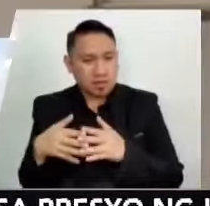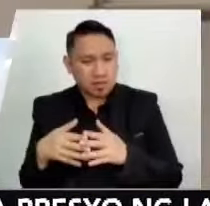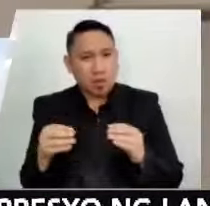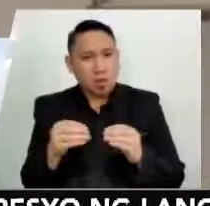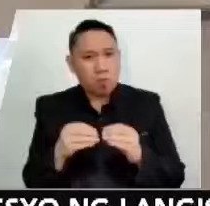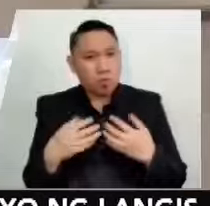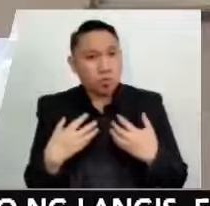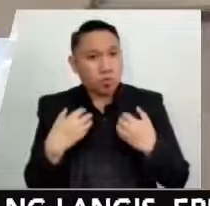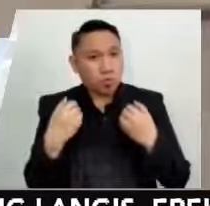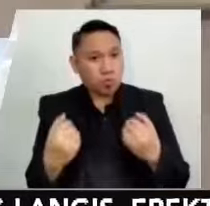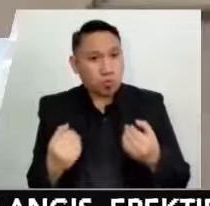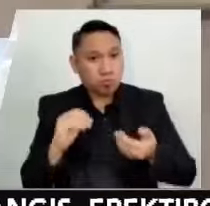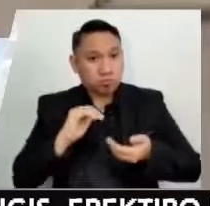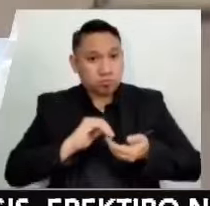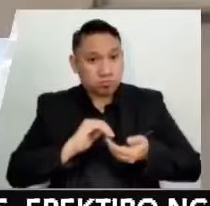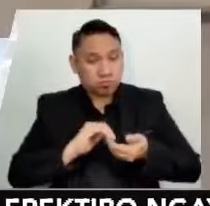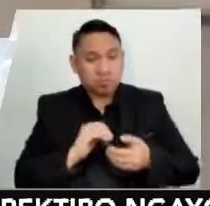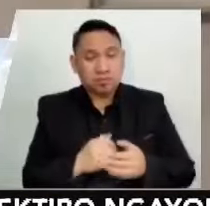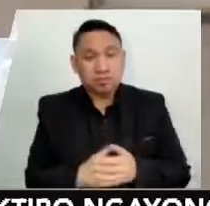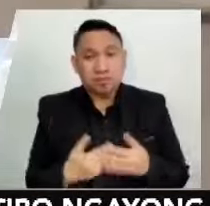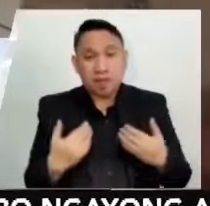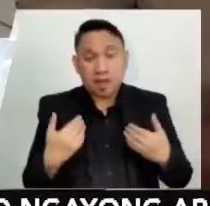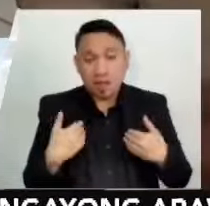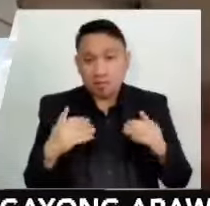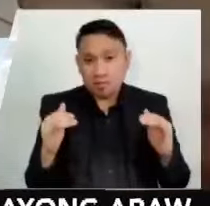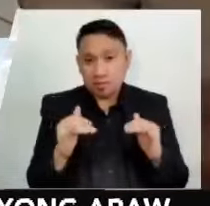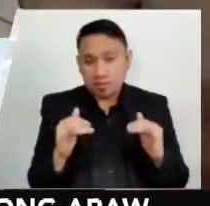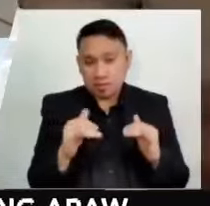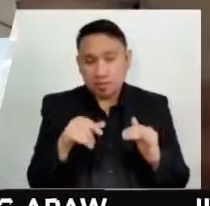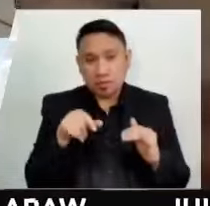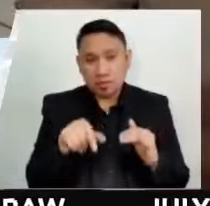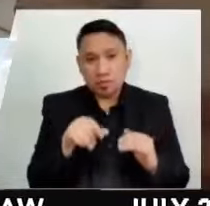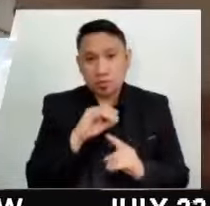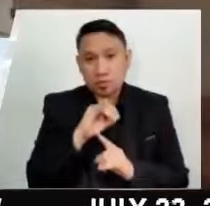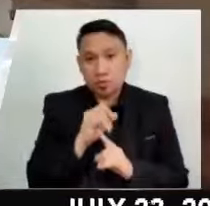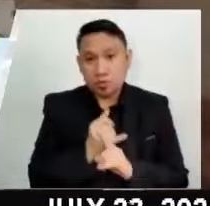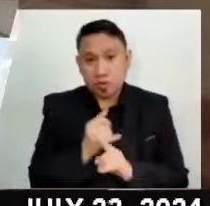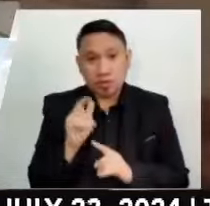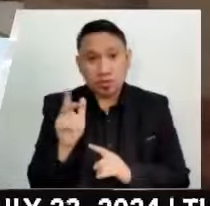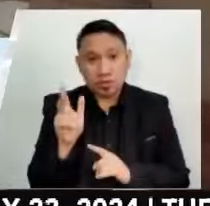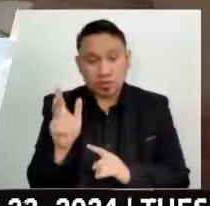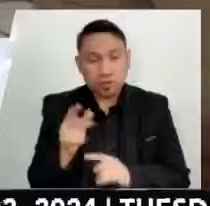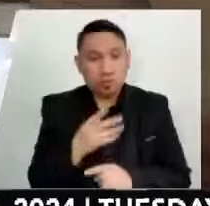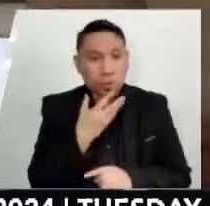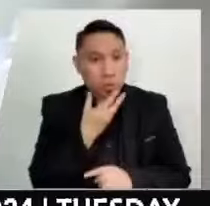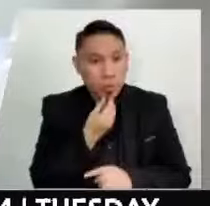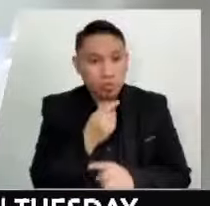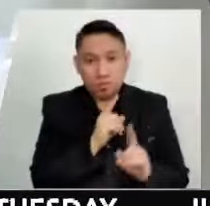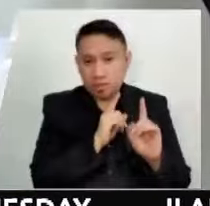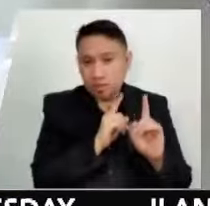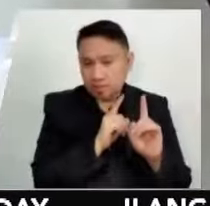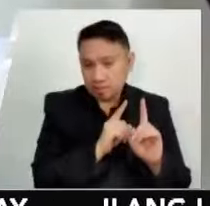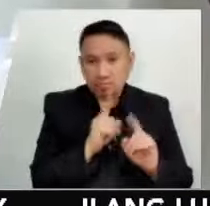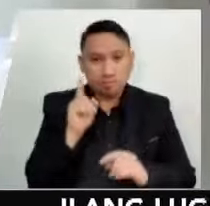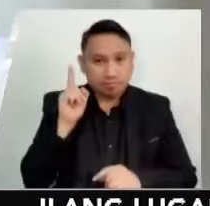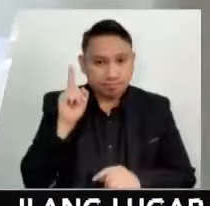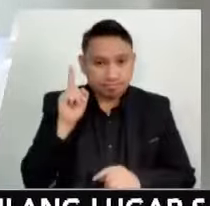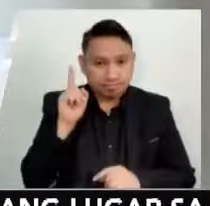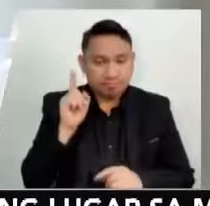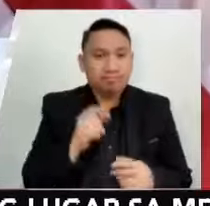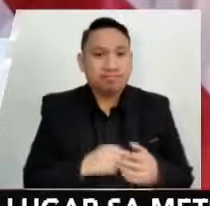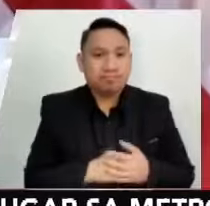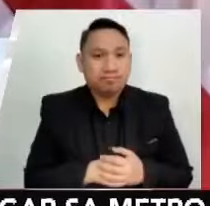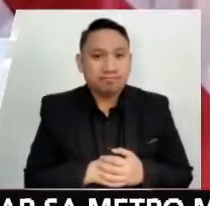2+2 Ministerial Dialogue sa Maynila sa July 30. Dadaluhan ito ni na Foreign Affairs Secretary Enrique Manalo, Defense Secretary Gibo